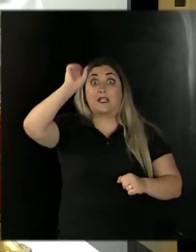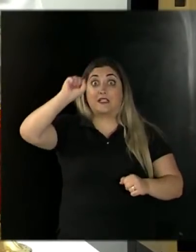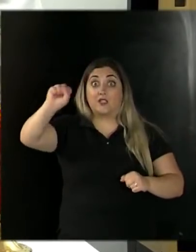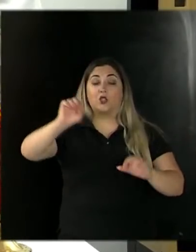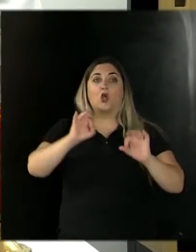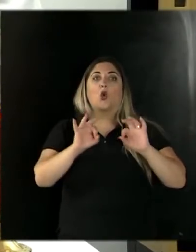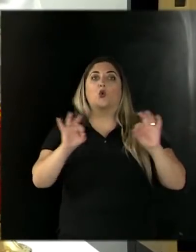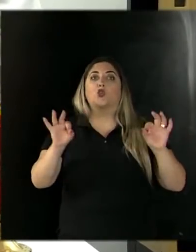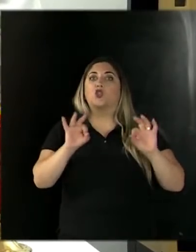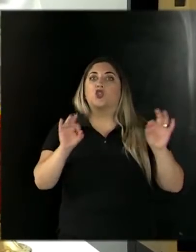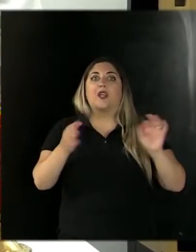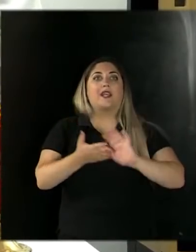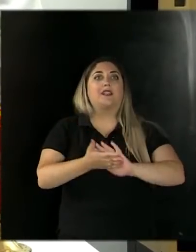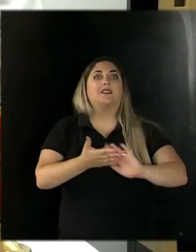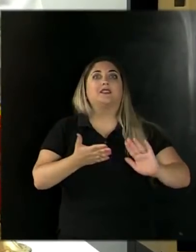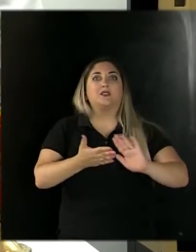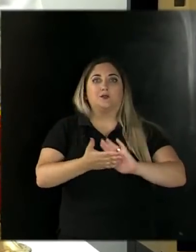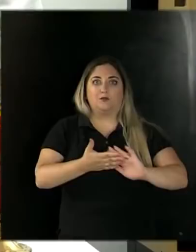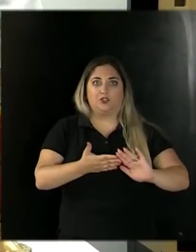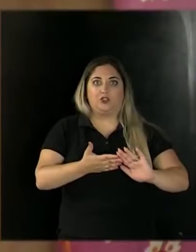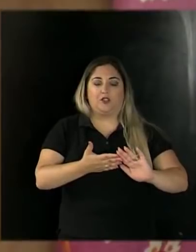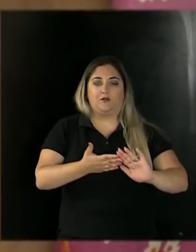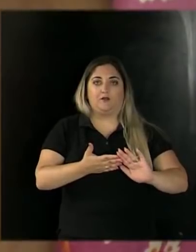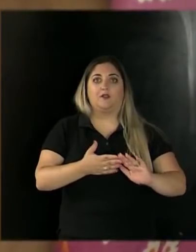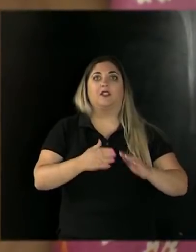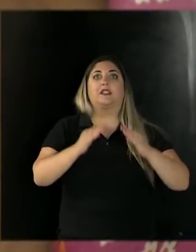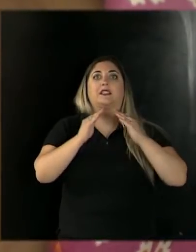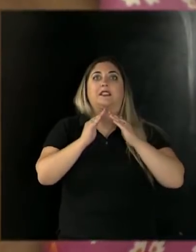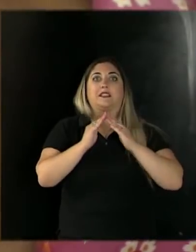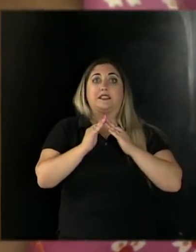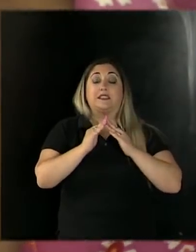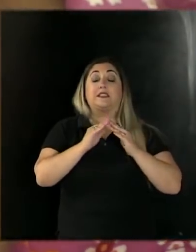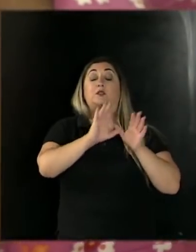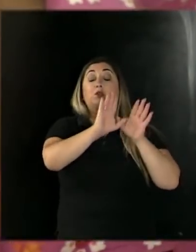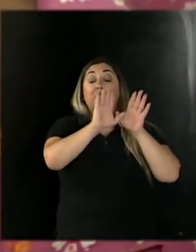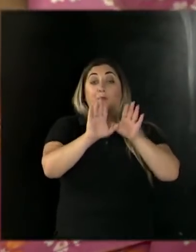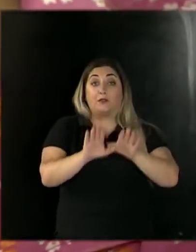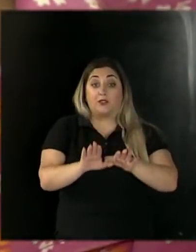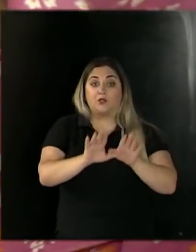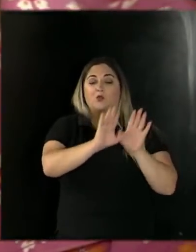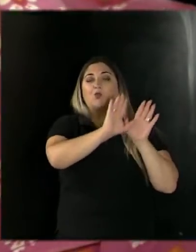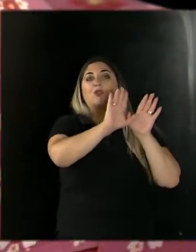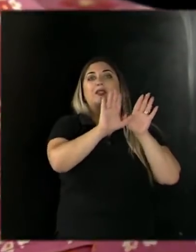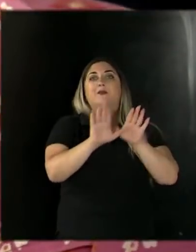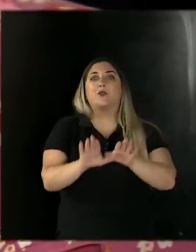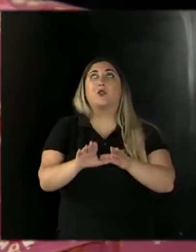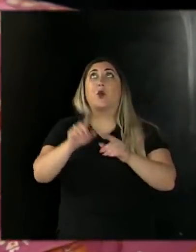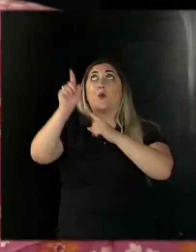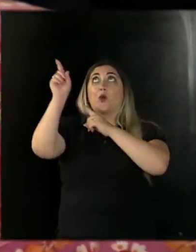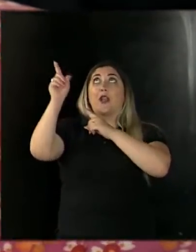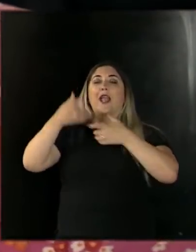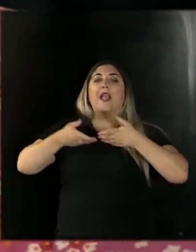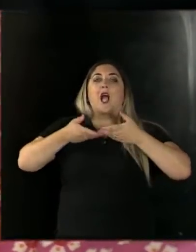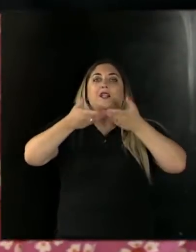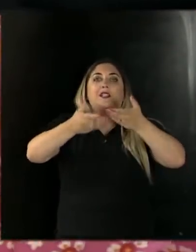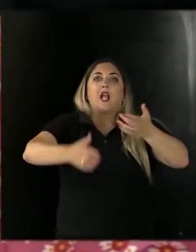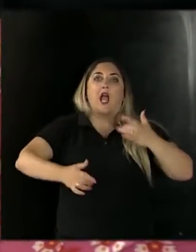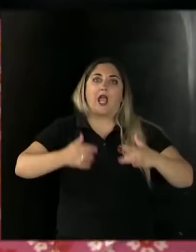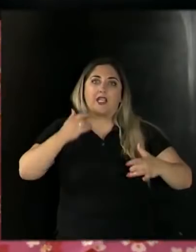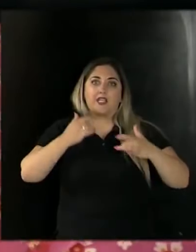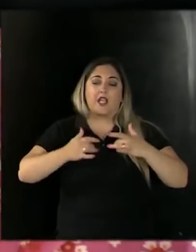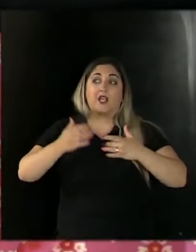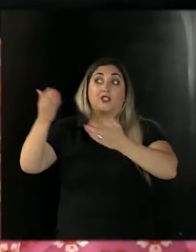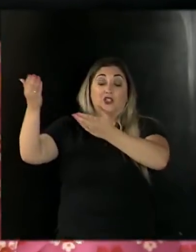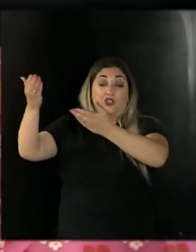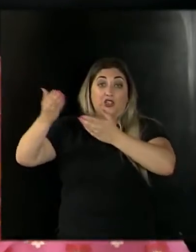U s-saltna tiegħu ma jkollix tmiem. U fl-Ispirtu Santu mulej li jagħti l-ħajja,